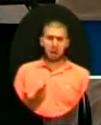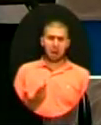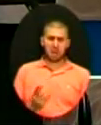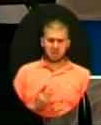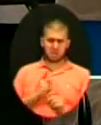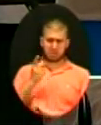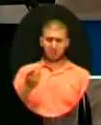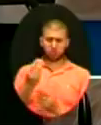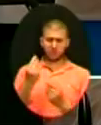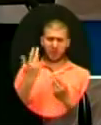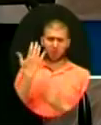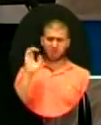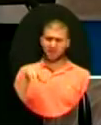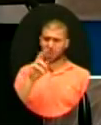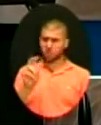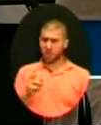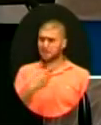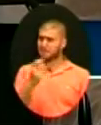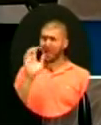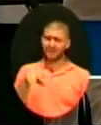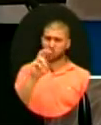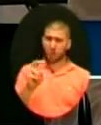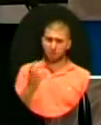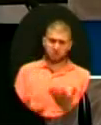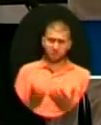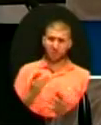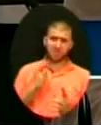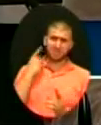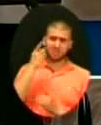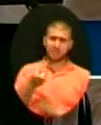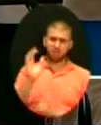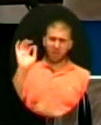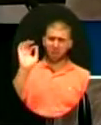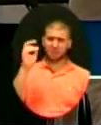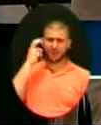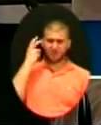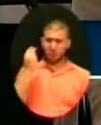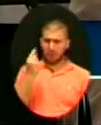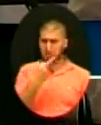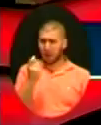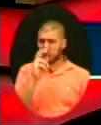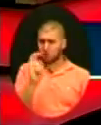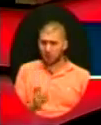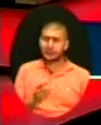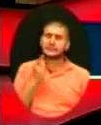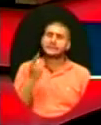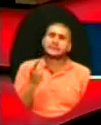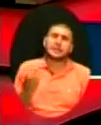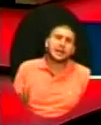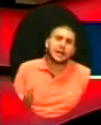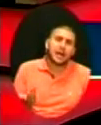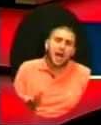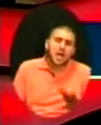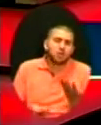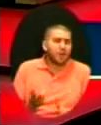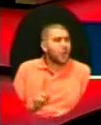טיל אחד עולה $50,000, $100,000 מול טיל קסאם שעולה $100? זה פשוט